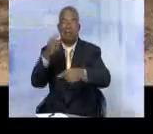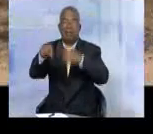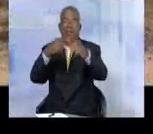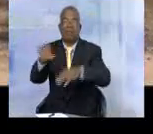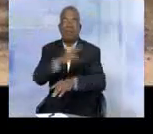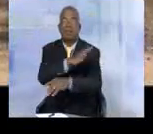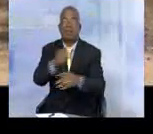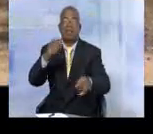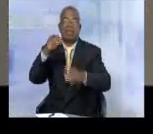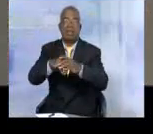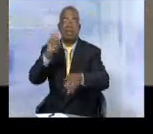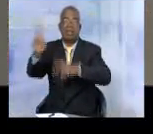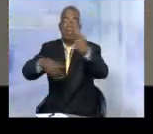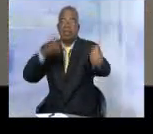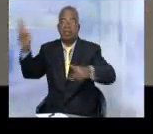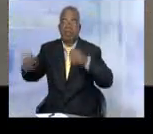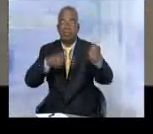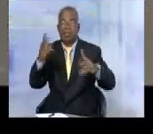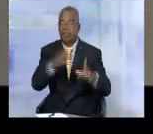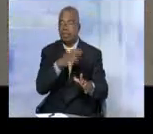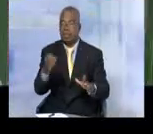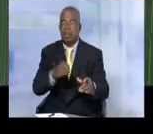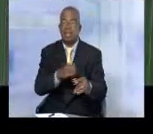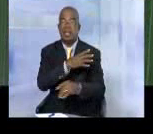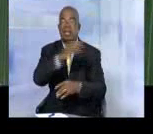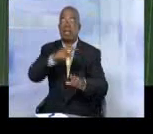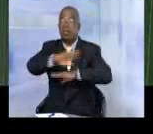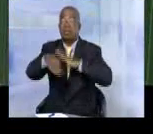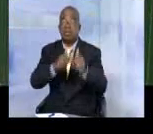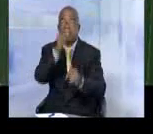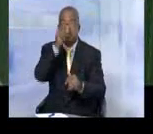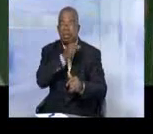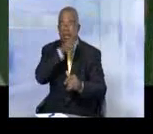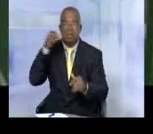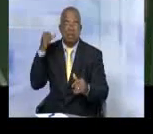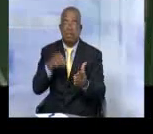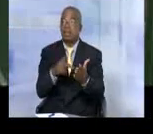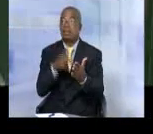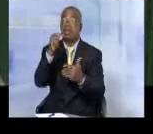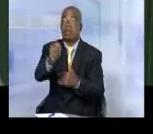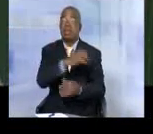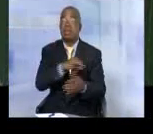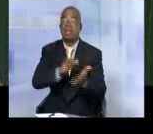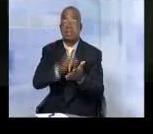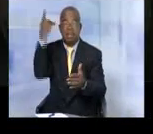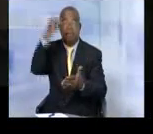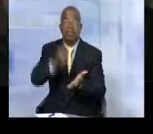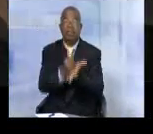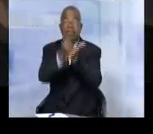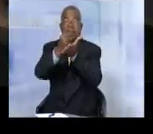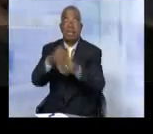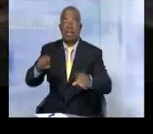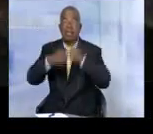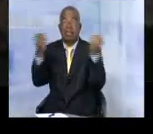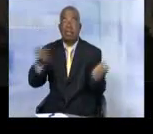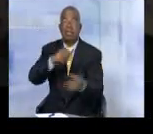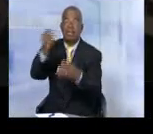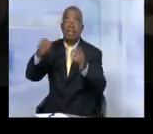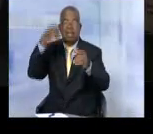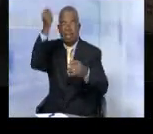public non marchand, le secteur public marchand et le secteur privé. Ces projets visent à accompagner les autorités ivoiriennes dans leur